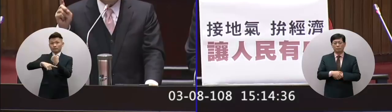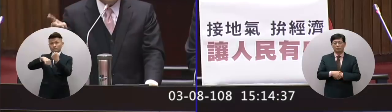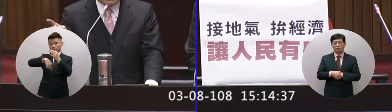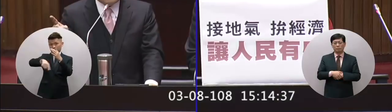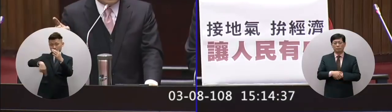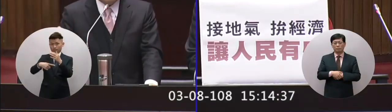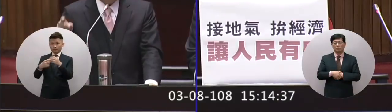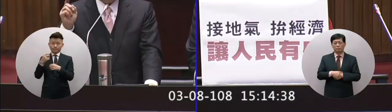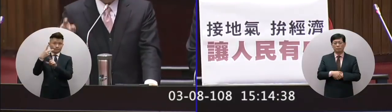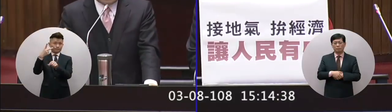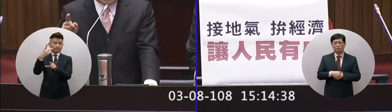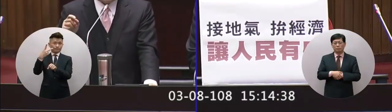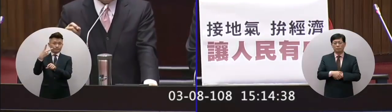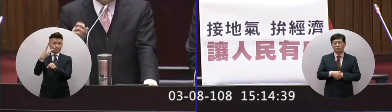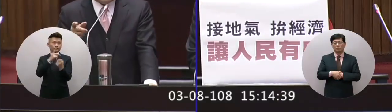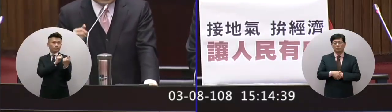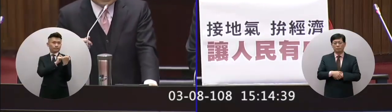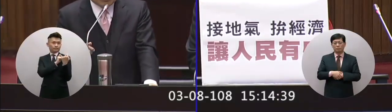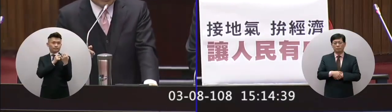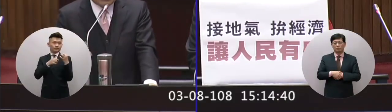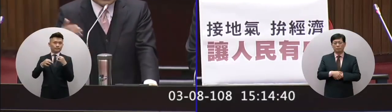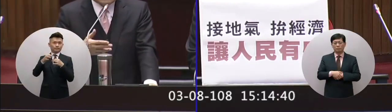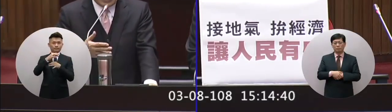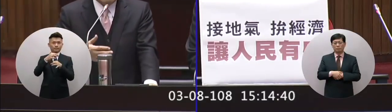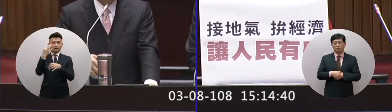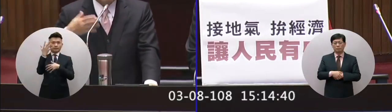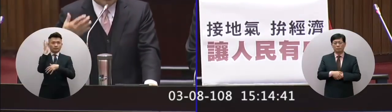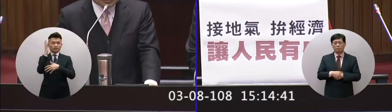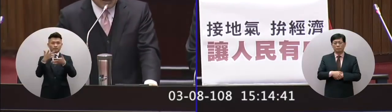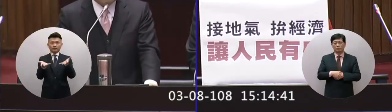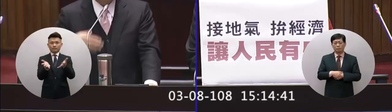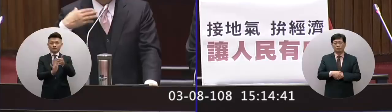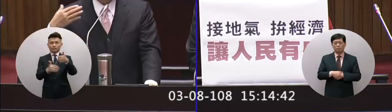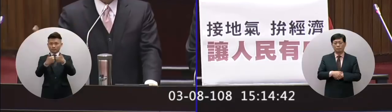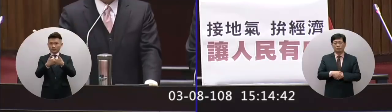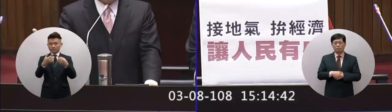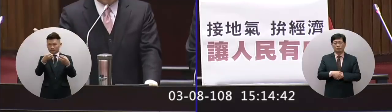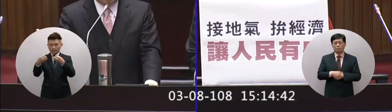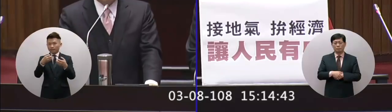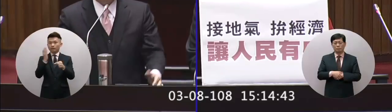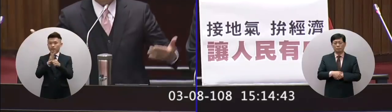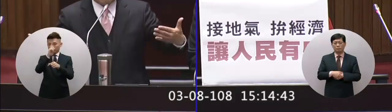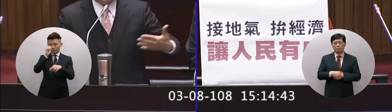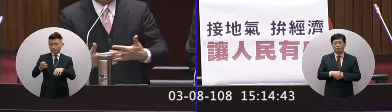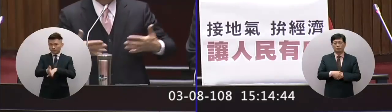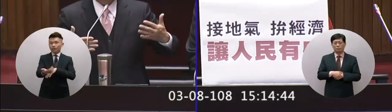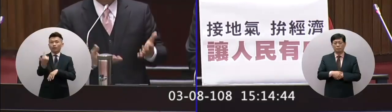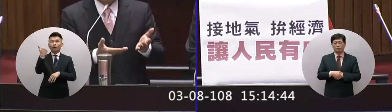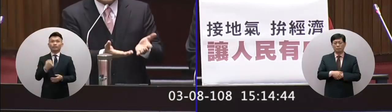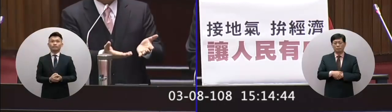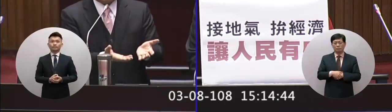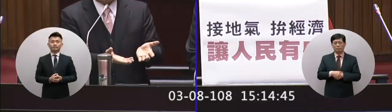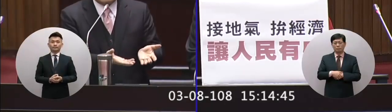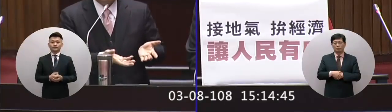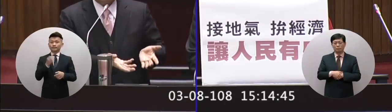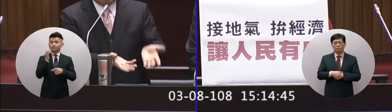在上个月刚刚经济及财政委员会审查，我们希望尽快通过，就可以